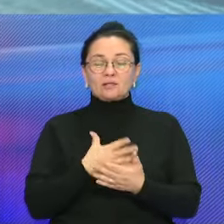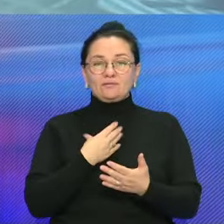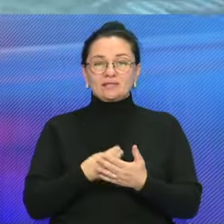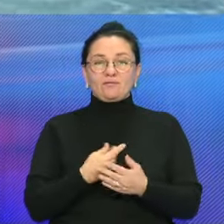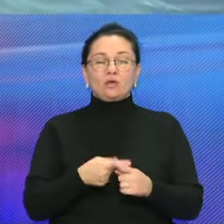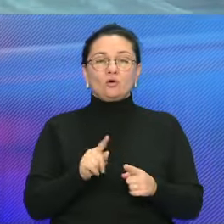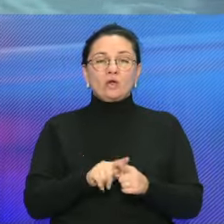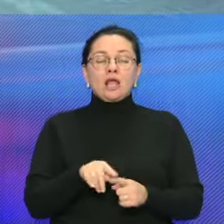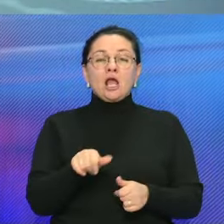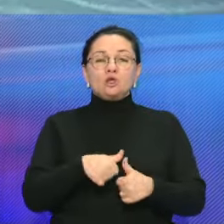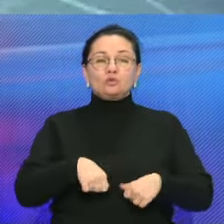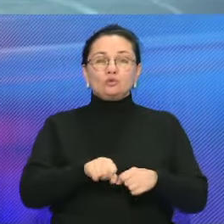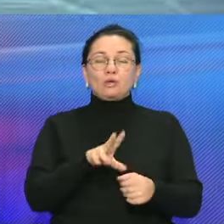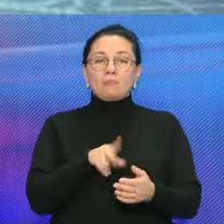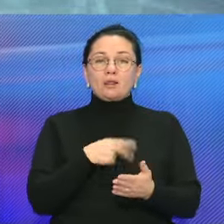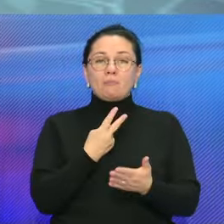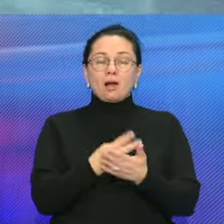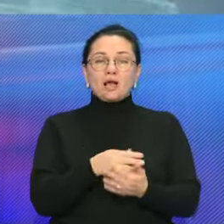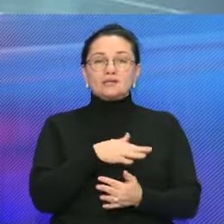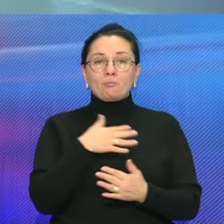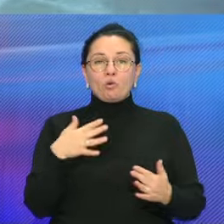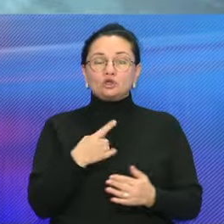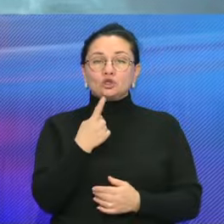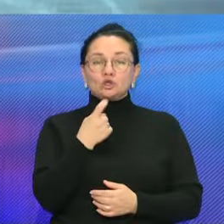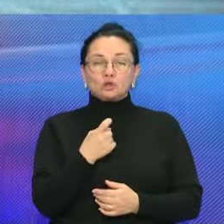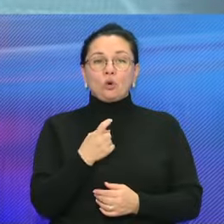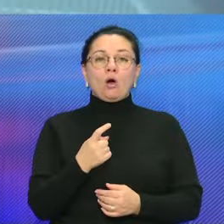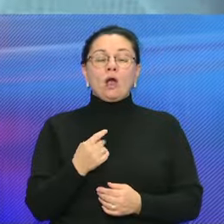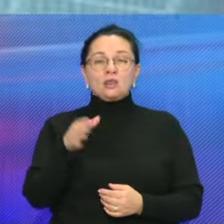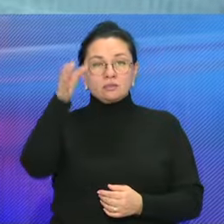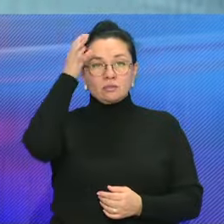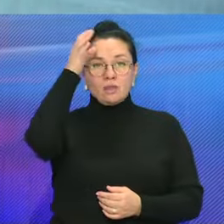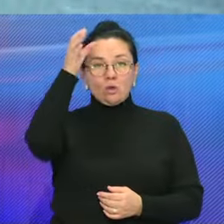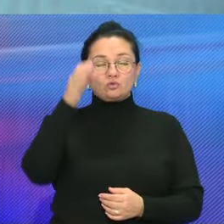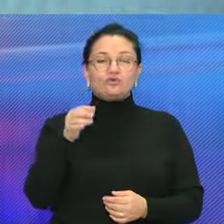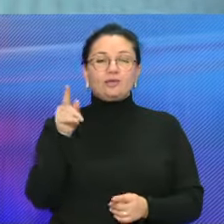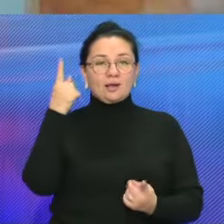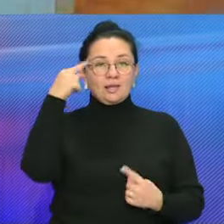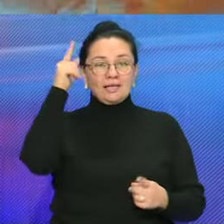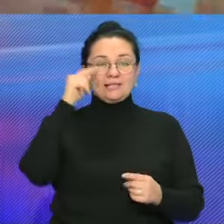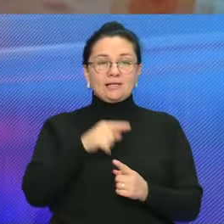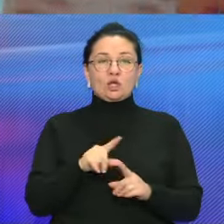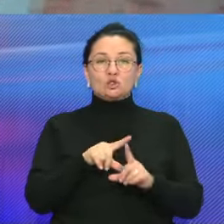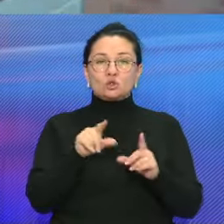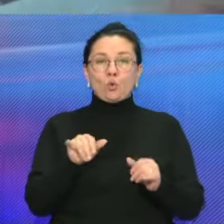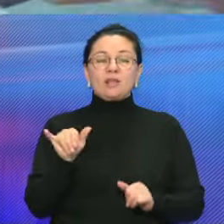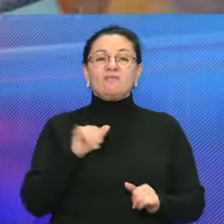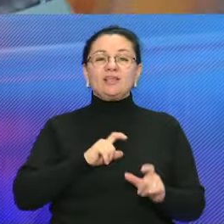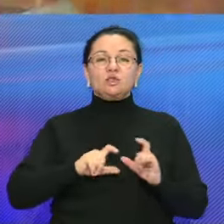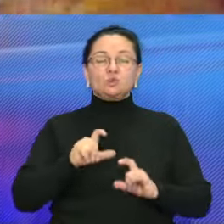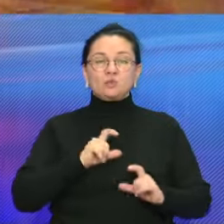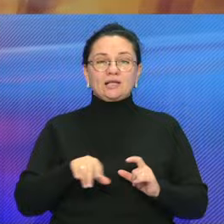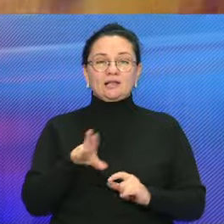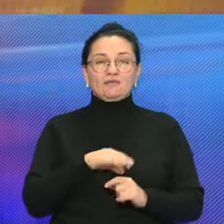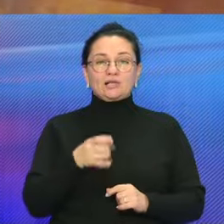на суд жюри было представлено больше за 100 науковых идей и распрацовок школьников и студентов из всех районов Гродинщины,